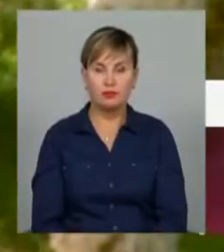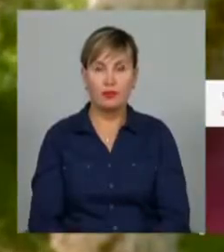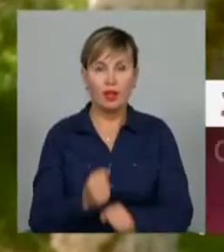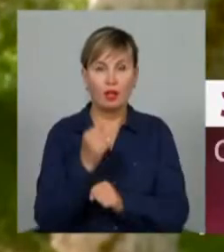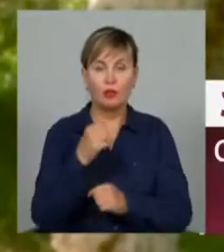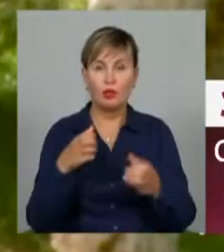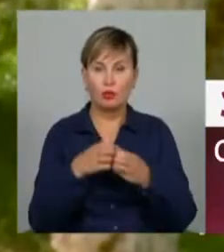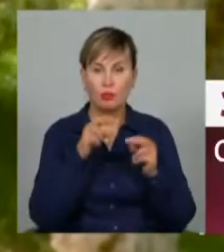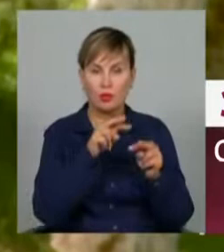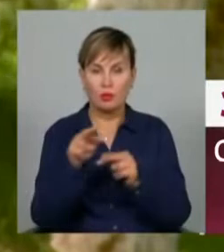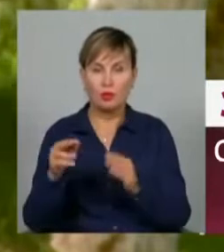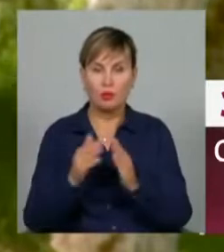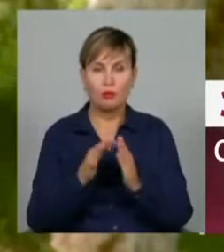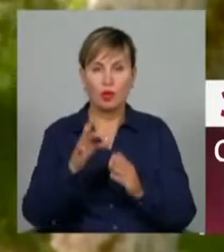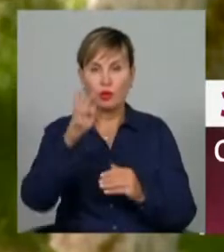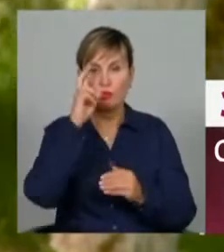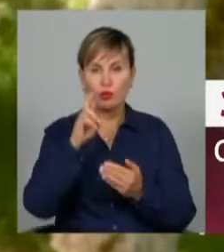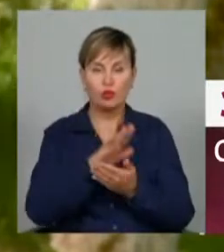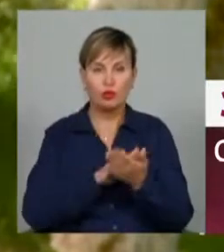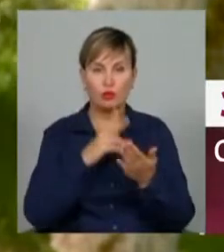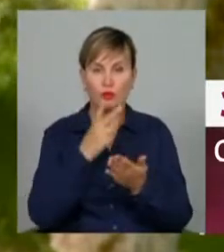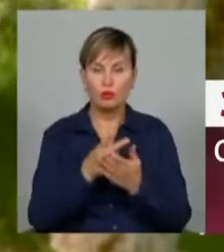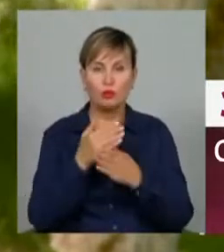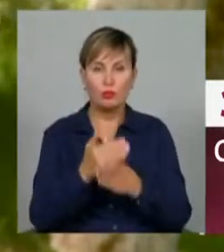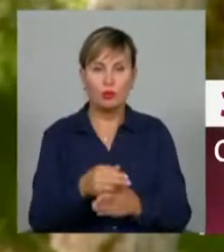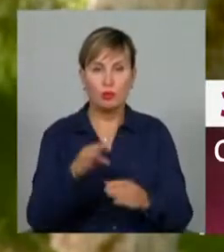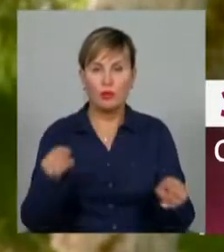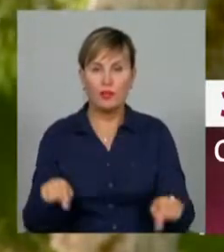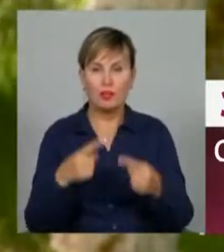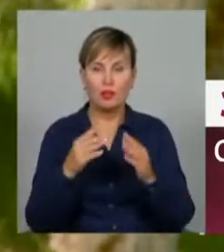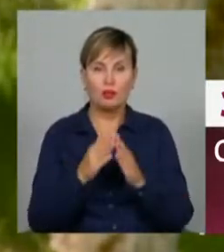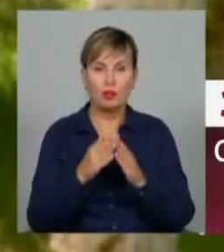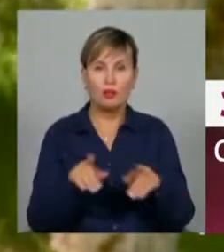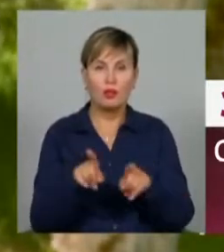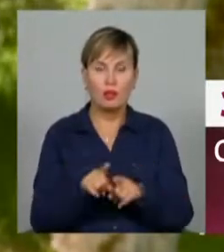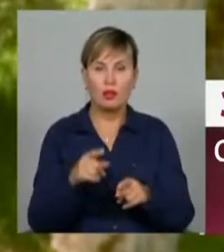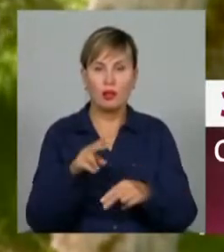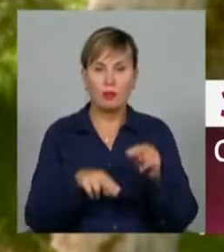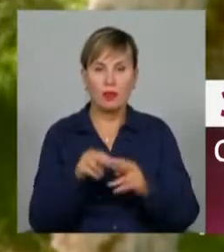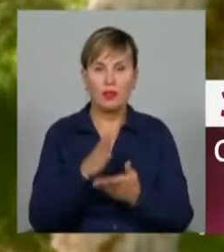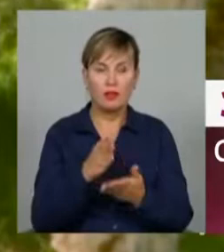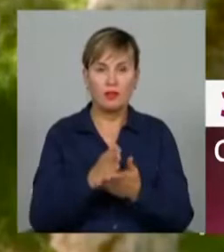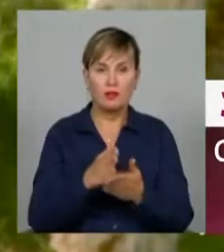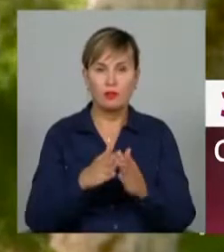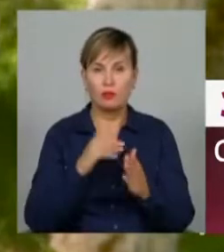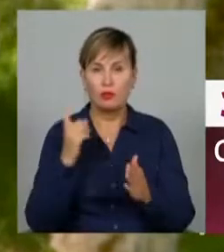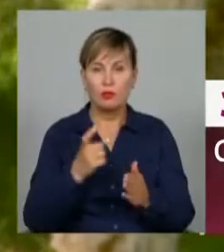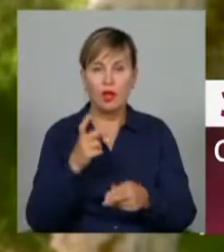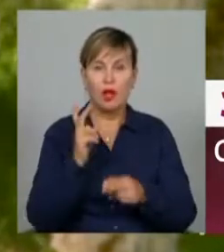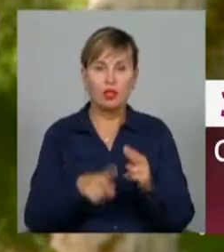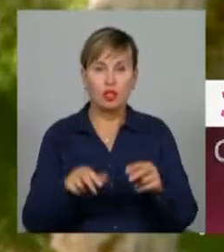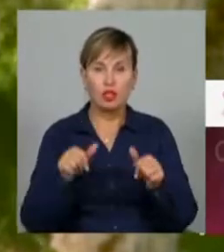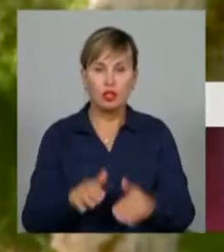Рабочая группа осмотрела дом. От государства не предусмотрена помощь по восстановлению дома, так как объект находился в частном секторе.